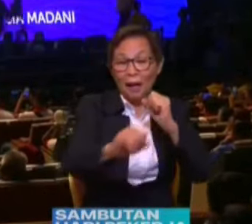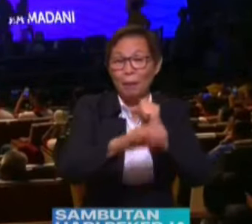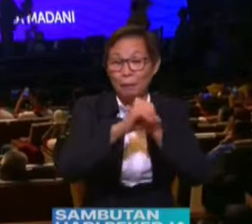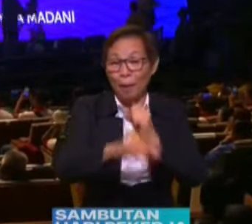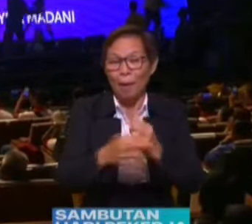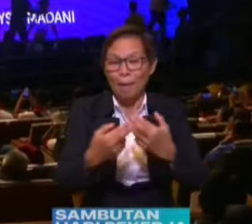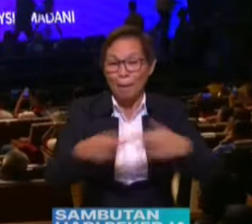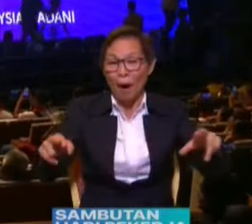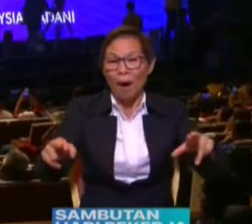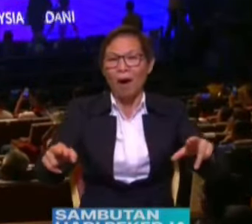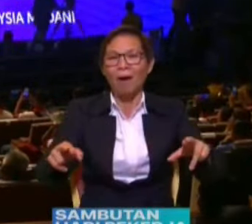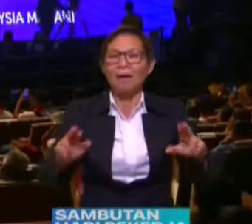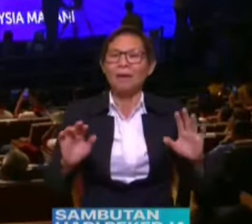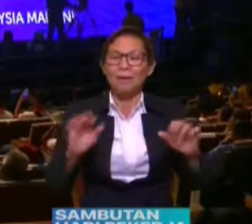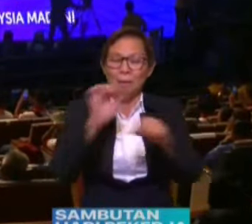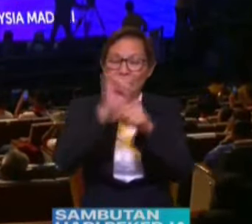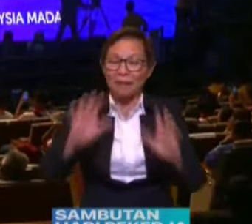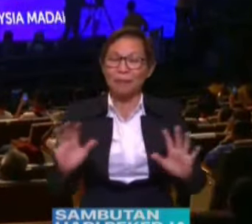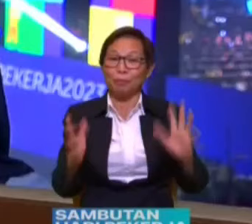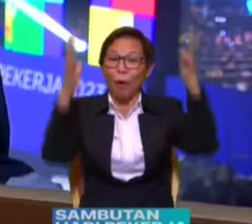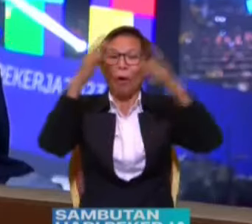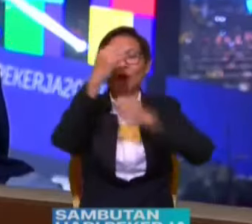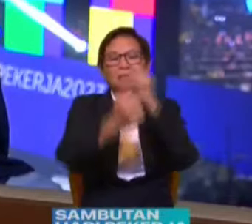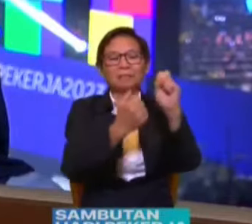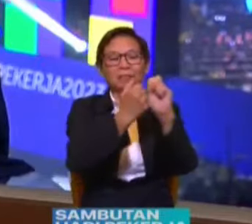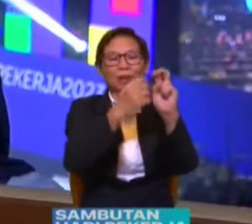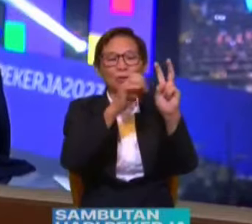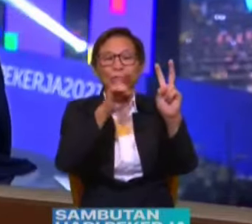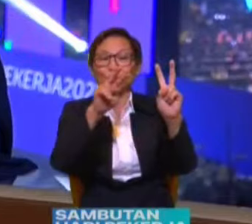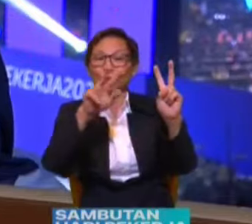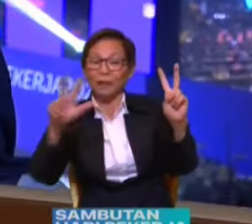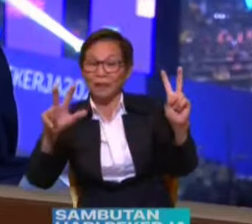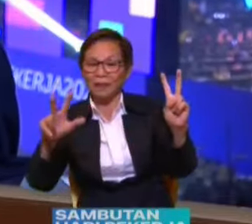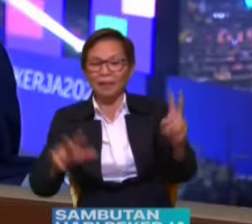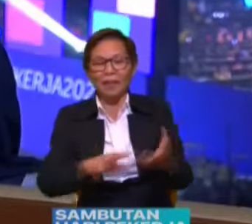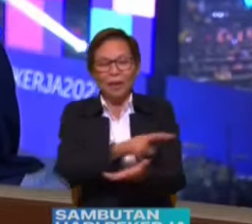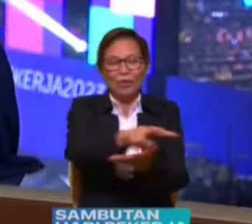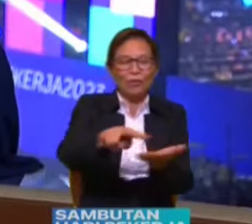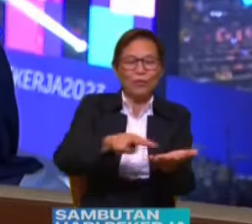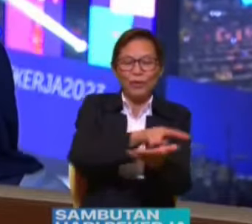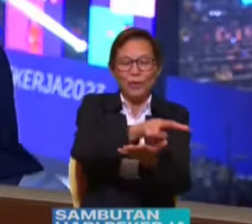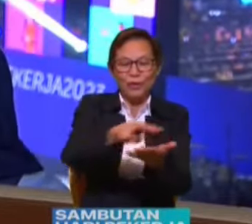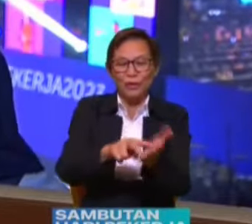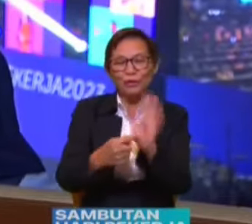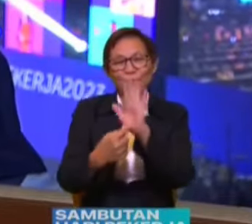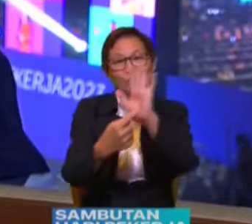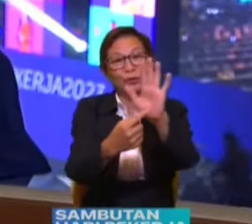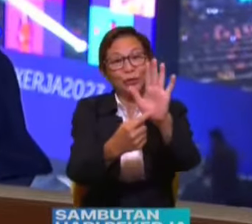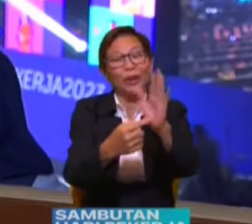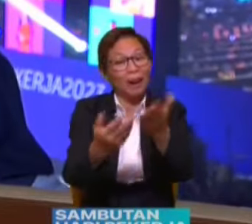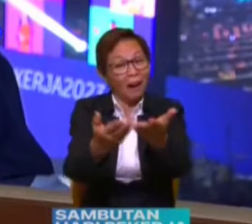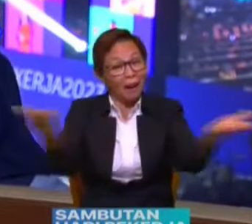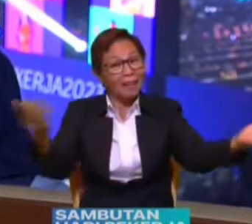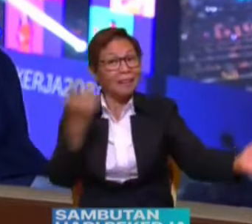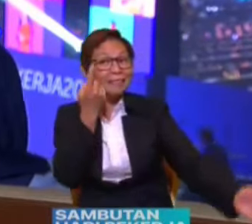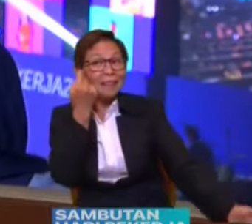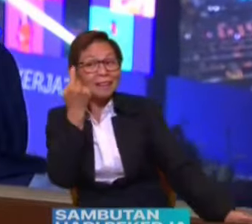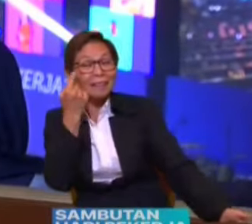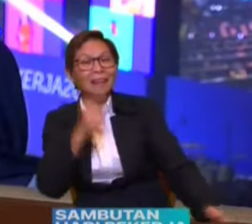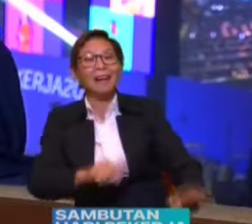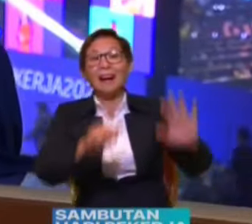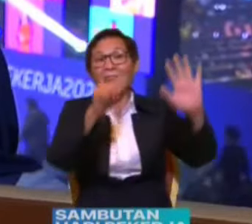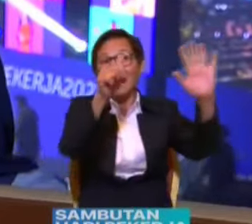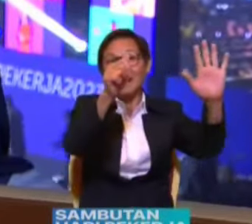Hari Pekerja Kebangsaan bagi tahun 2023. Dan tayangan video yang dipaparkan kepada anda sekarang tadi adalah